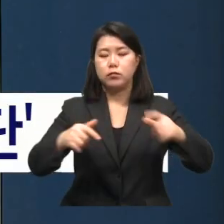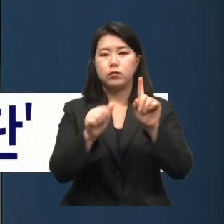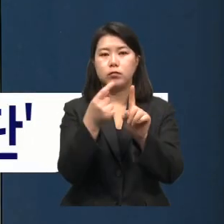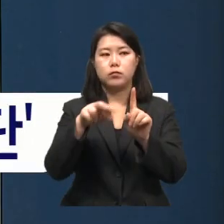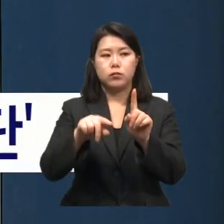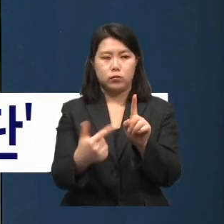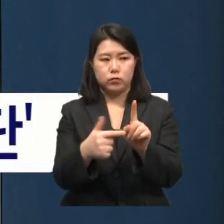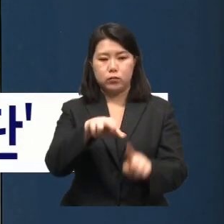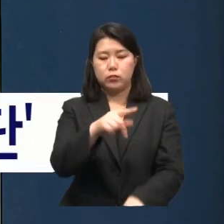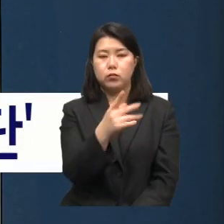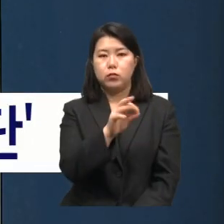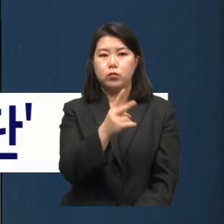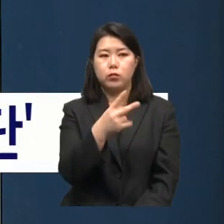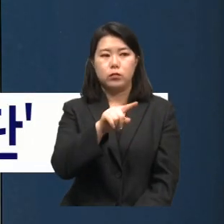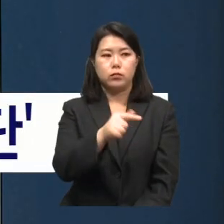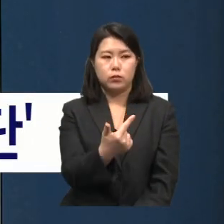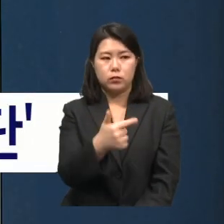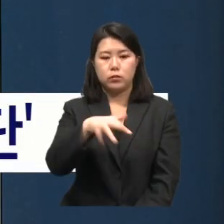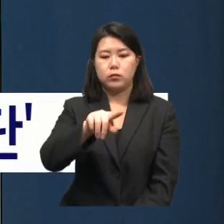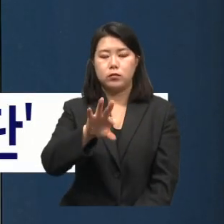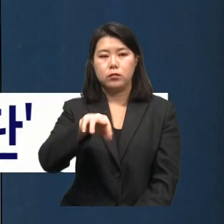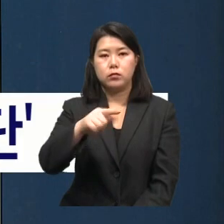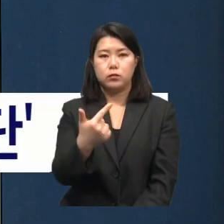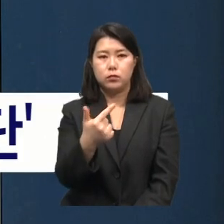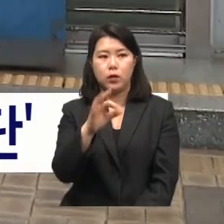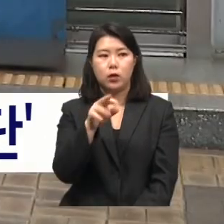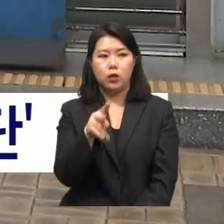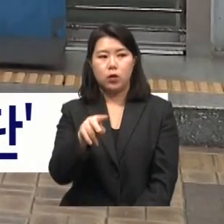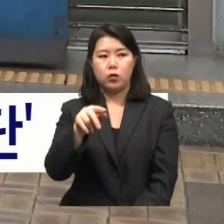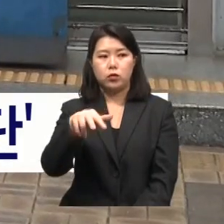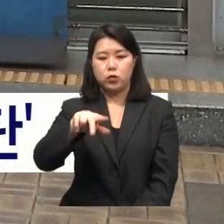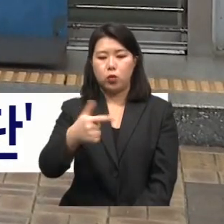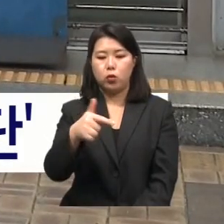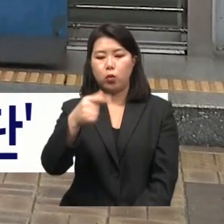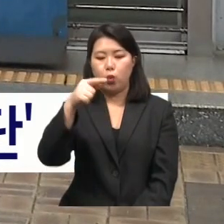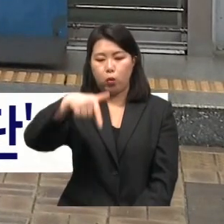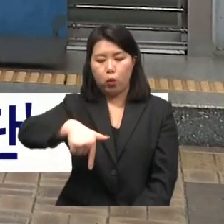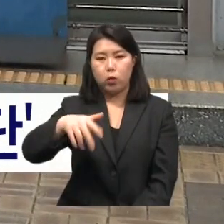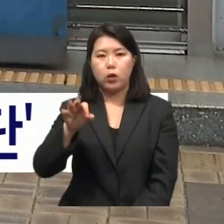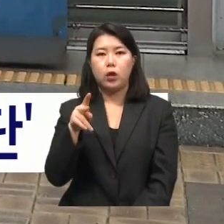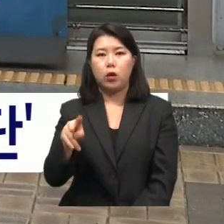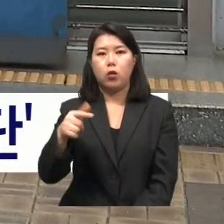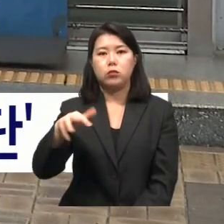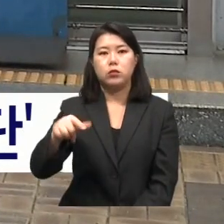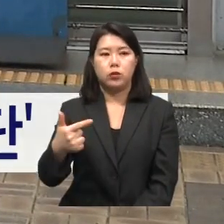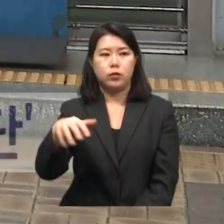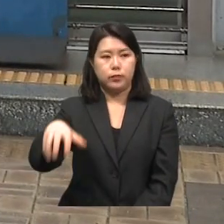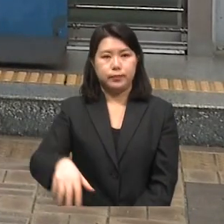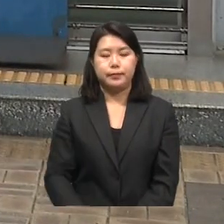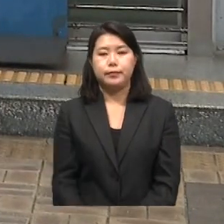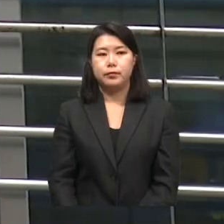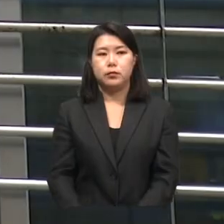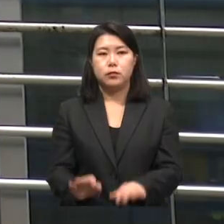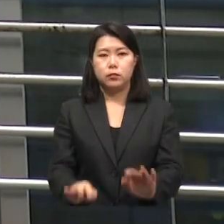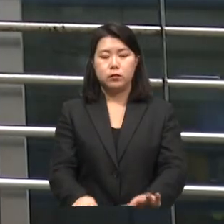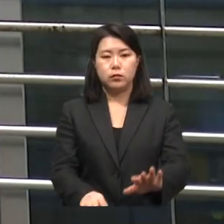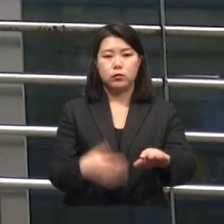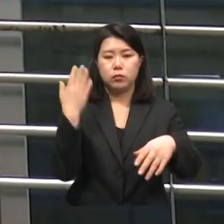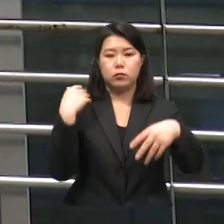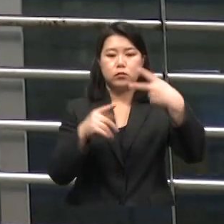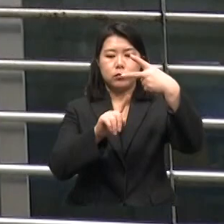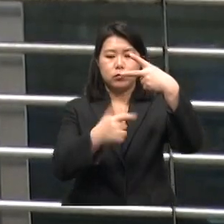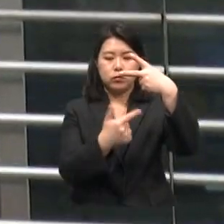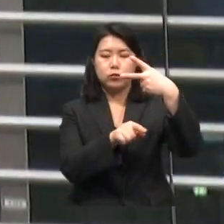1호선 소요산, 청산, 전곡, 연천 4개역. 이 구간은 지난 16일 오후 6시부터